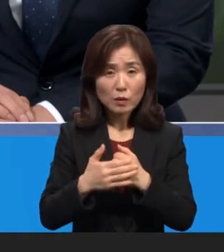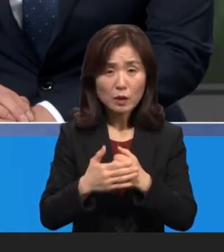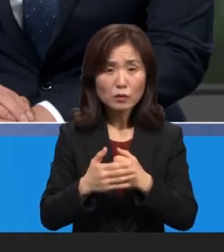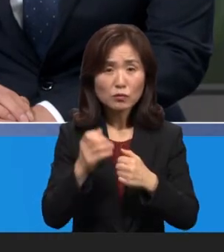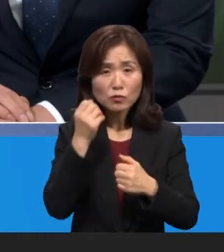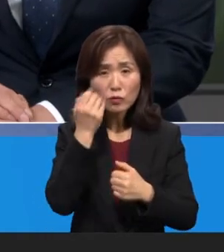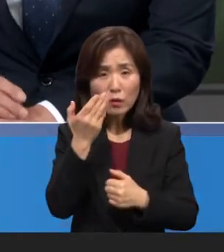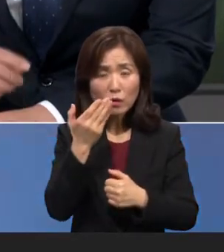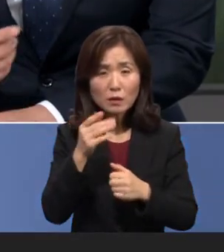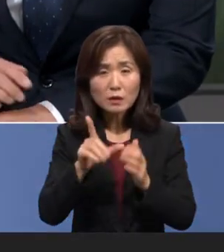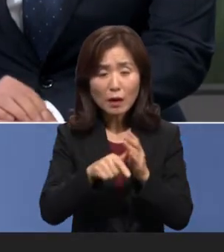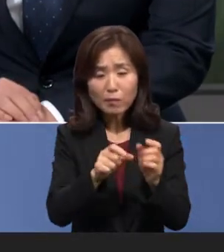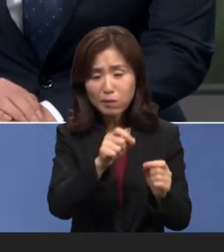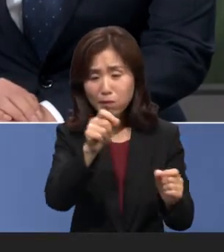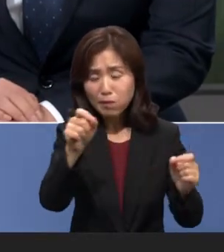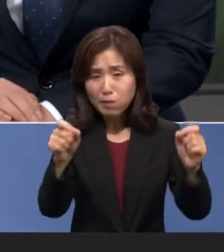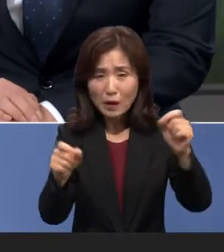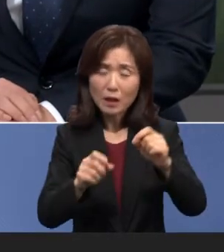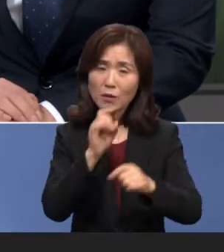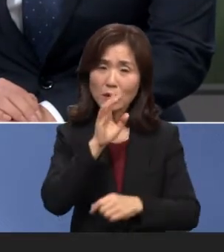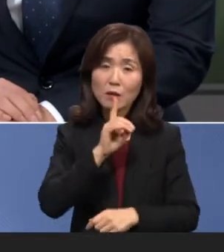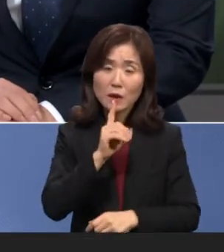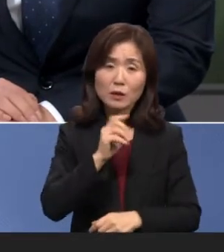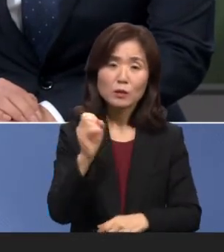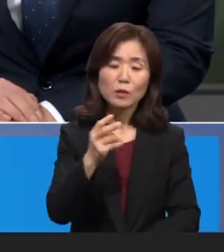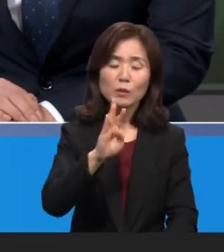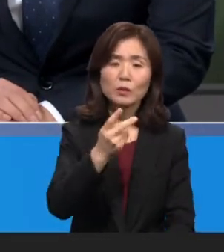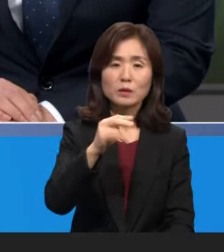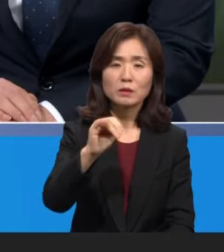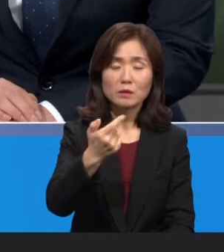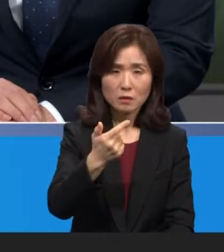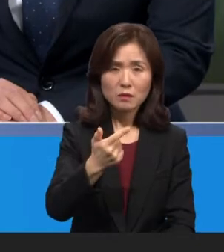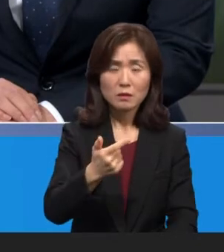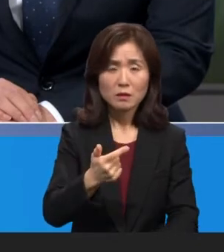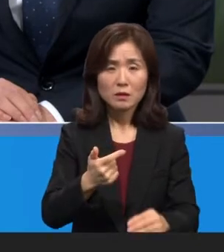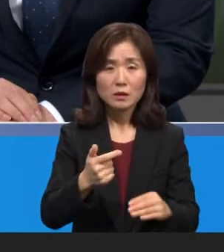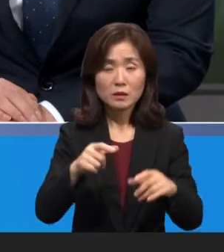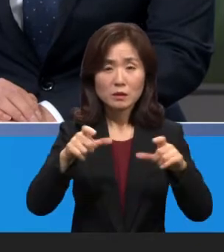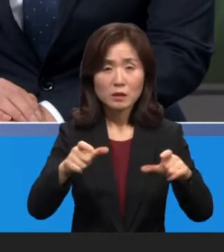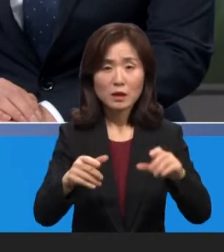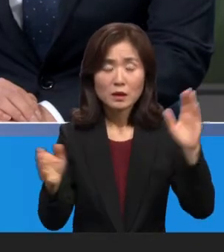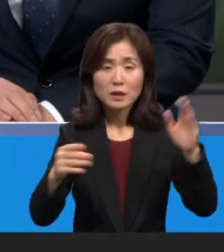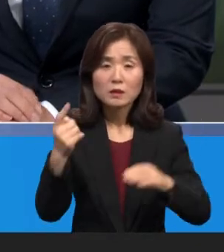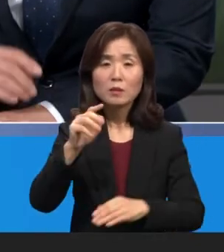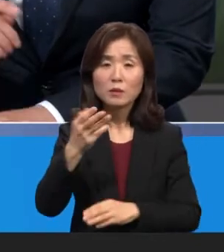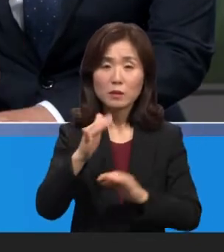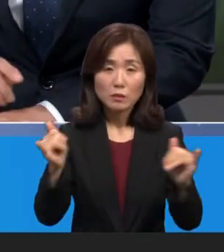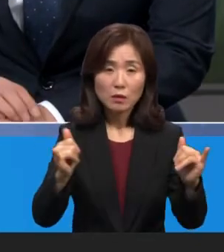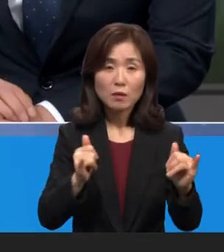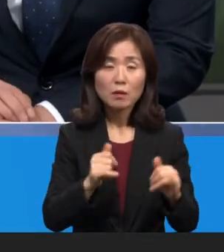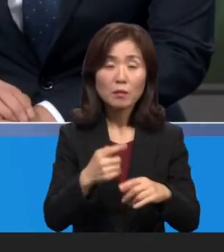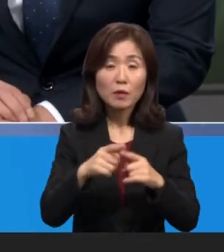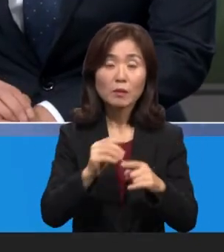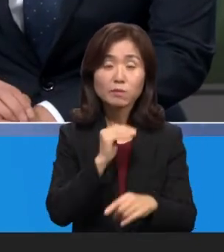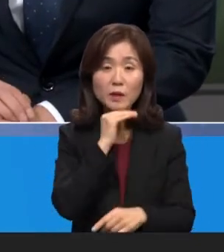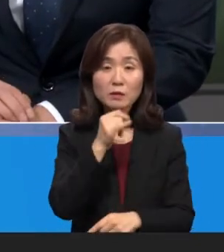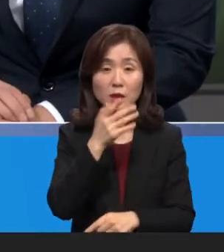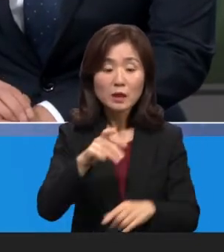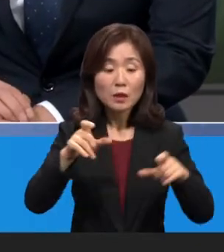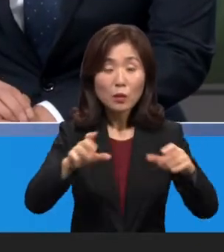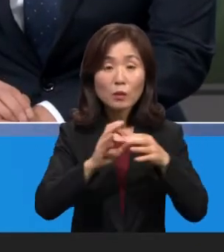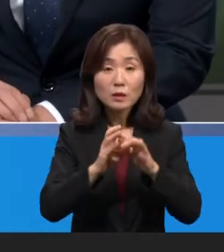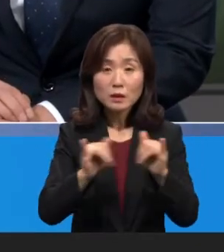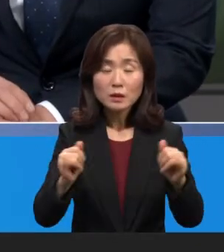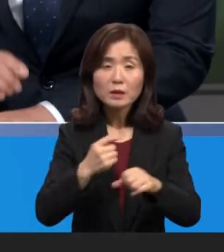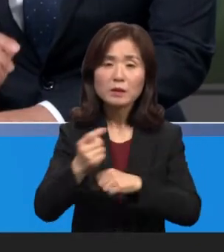지적했습니다 4 또 보스턴 지역에선 학생 천 팔백 명이 평가 절차를 기다리고 있는데 어이 지역 학군 관계자들은 내년